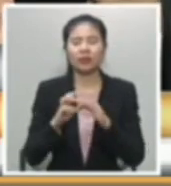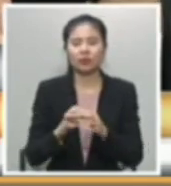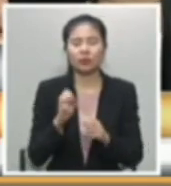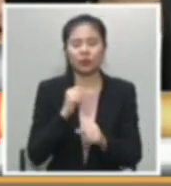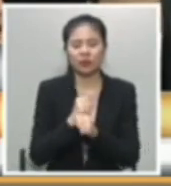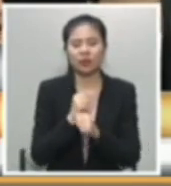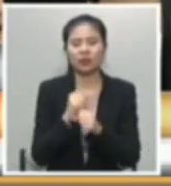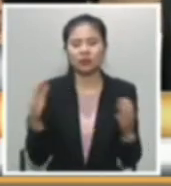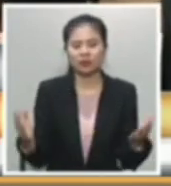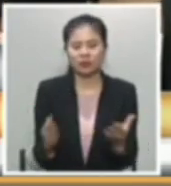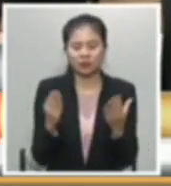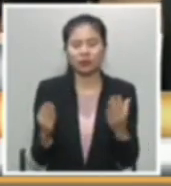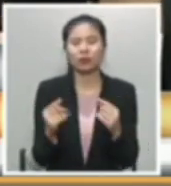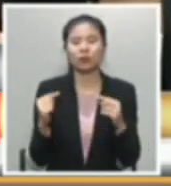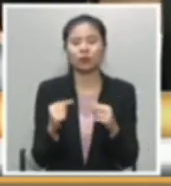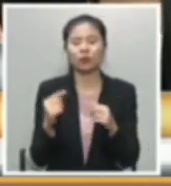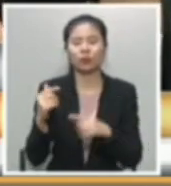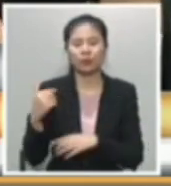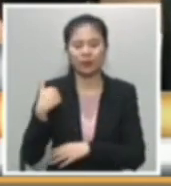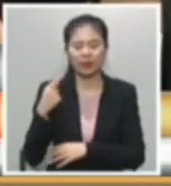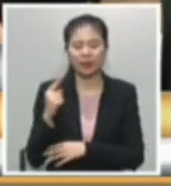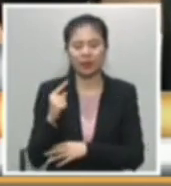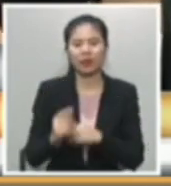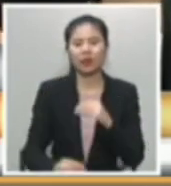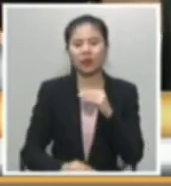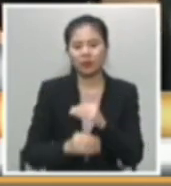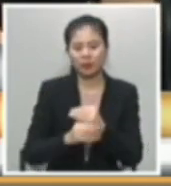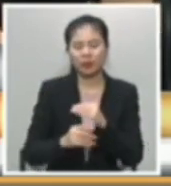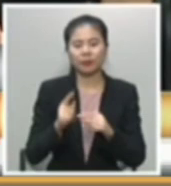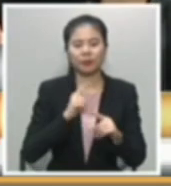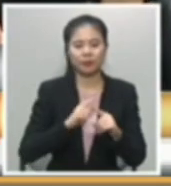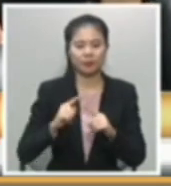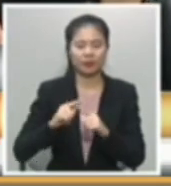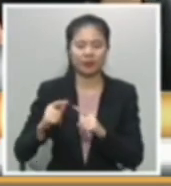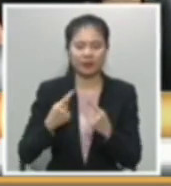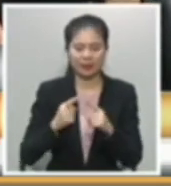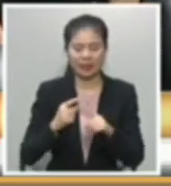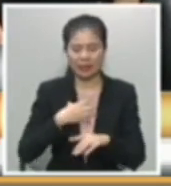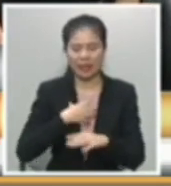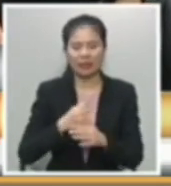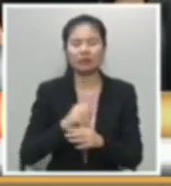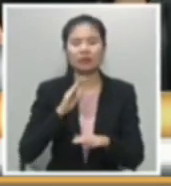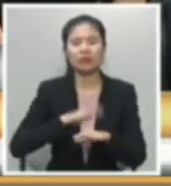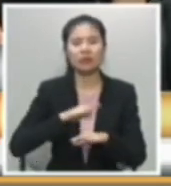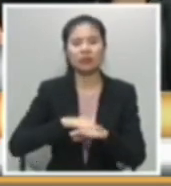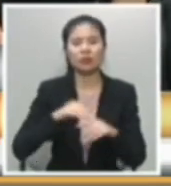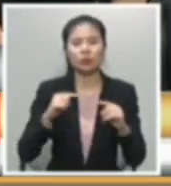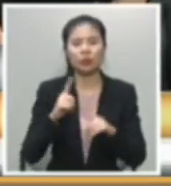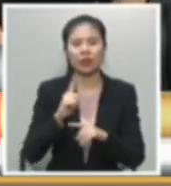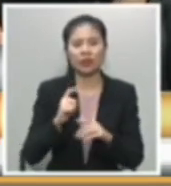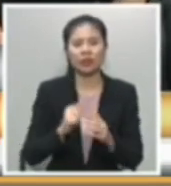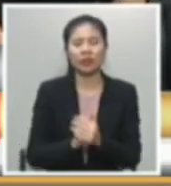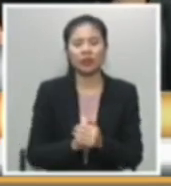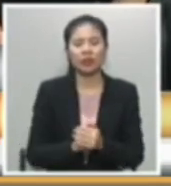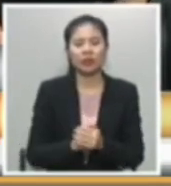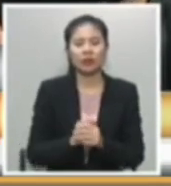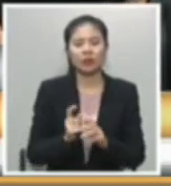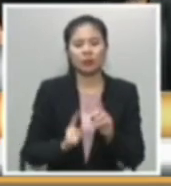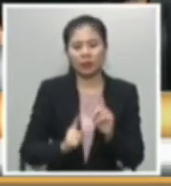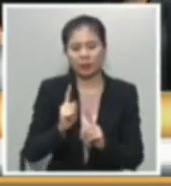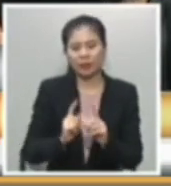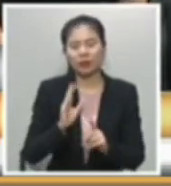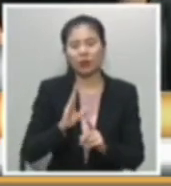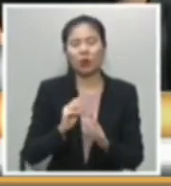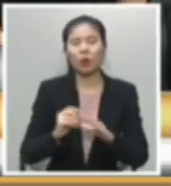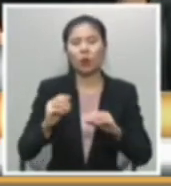ผลักดันให้มันมีเพิ่มขึ้นแล้วก็มีประสิทธิภาพมากขึ้นแต่ที่อยากจะติงก็คือการวัดความสำเร็จของโครง